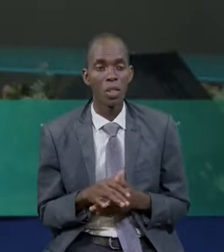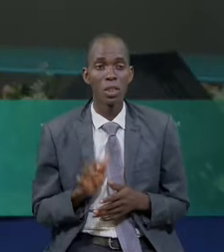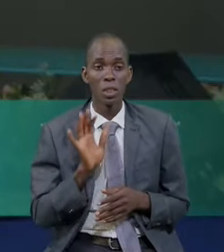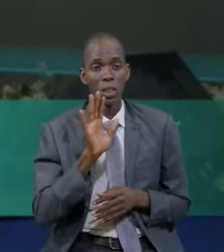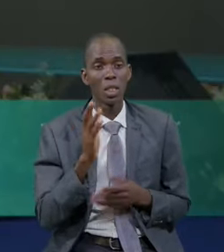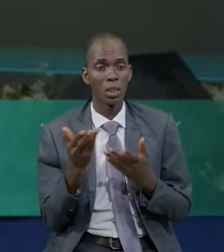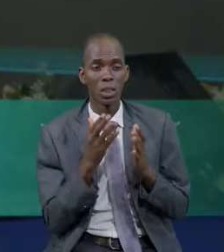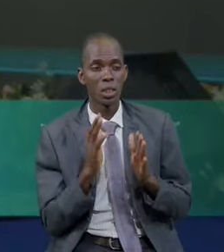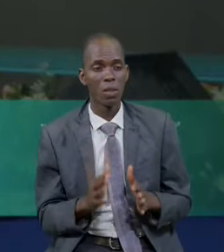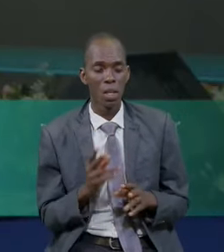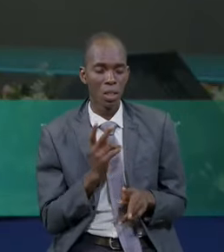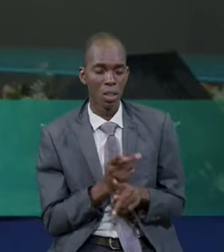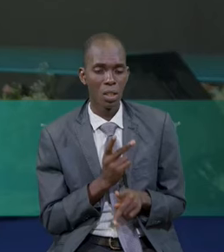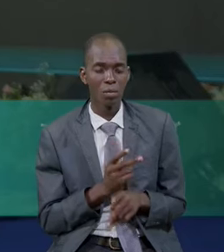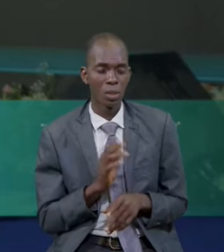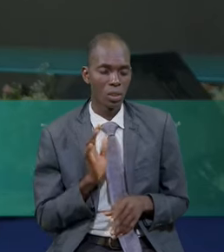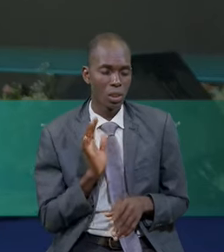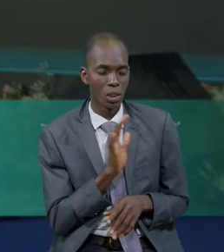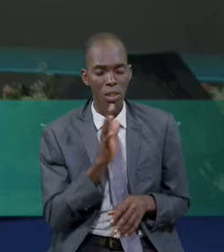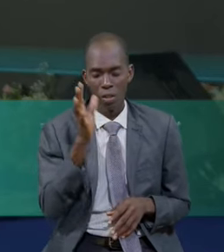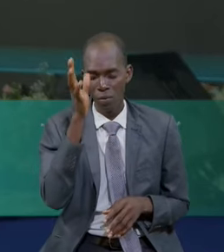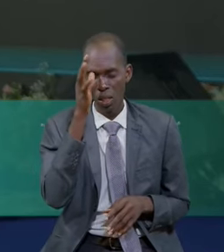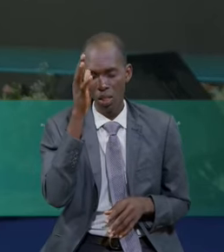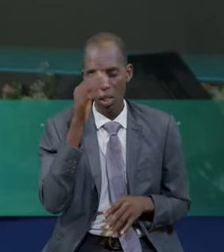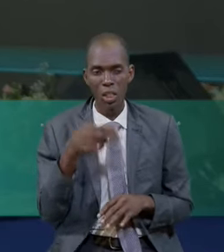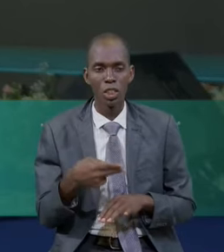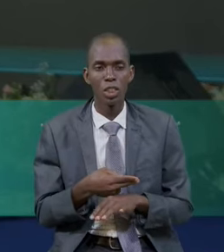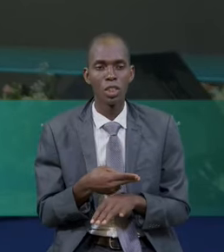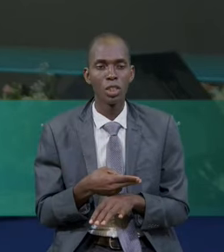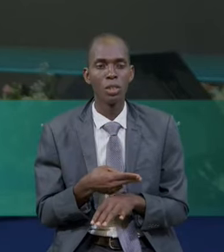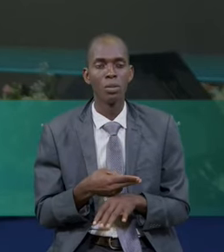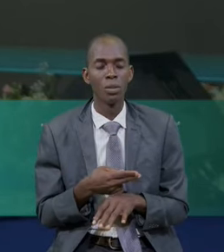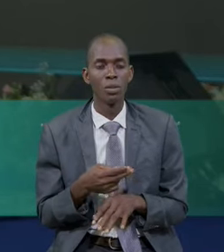David dit à Saül, ton serviteur faisait paître les brebis de son